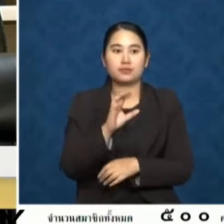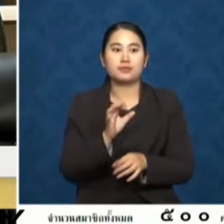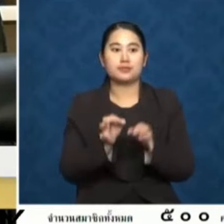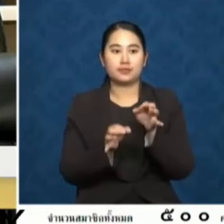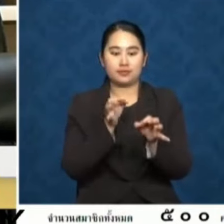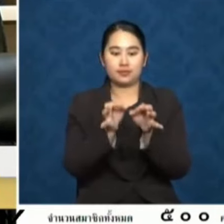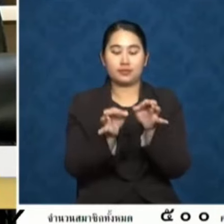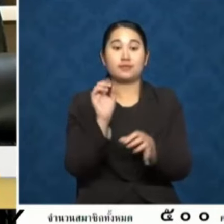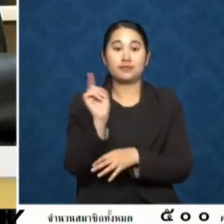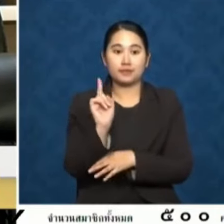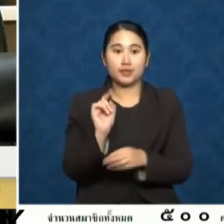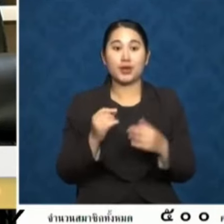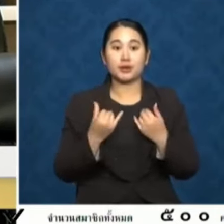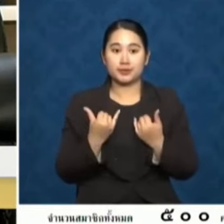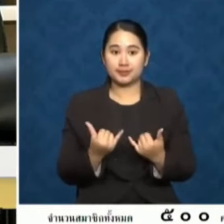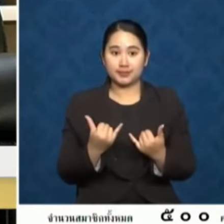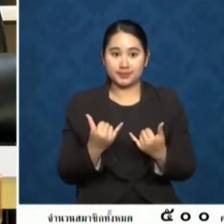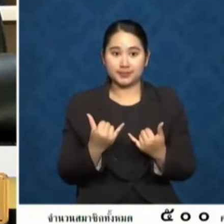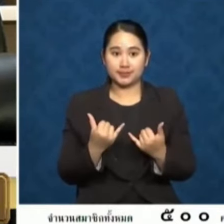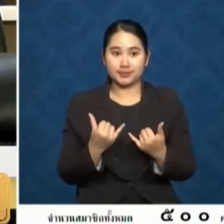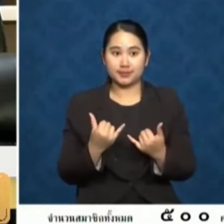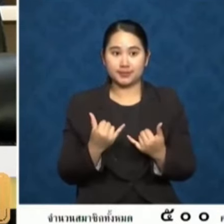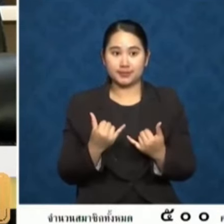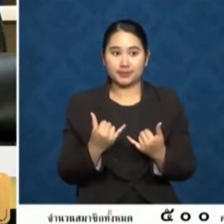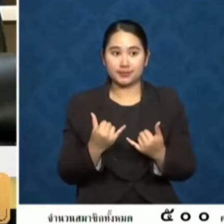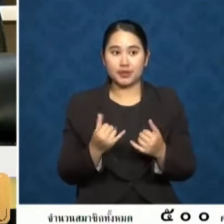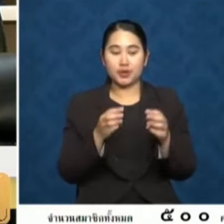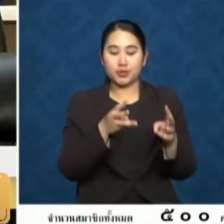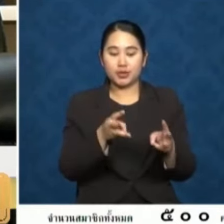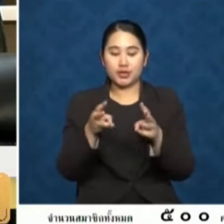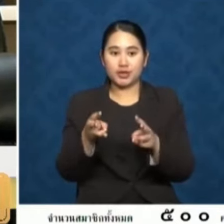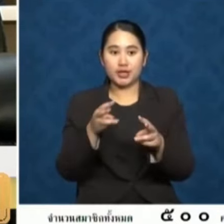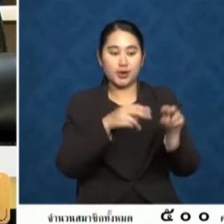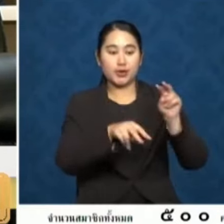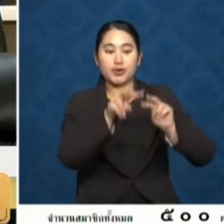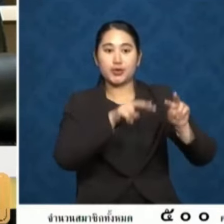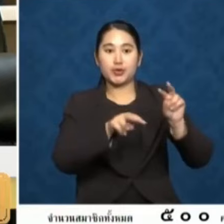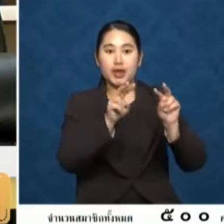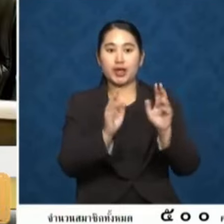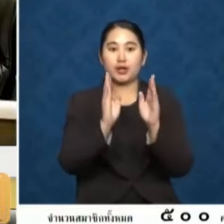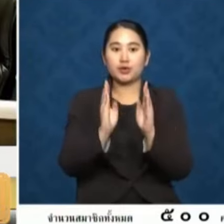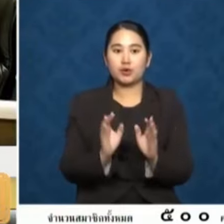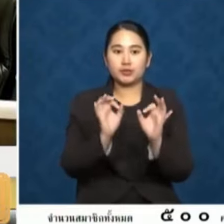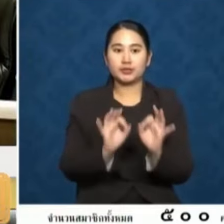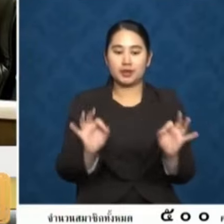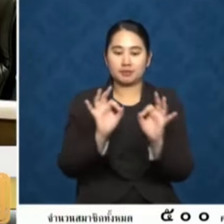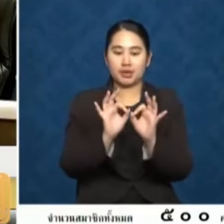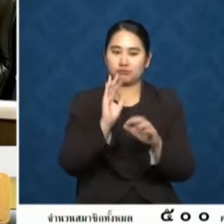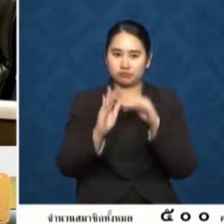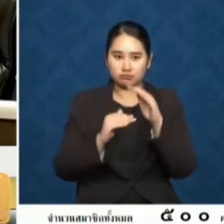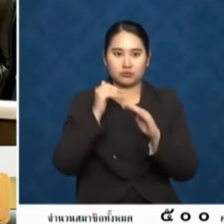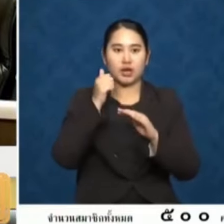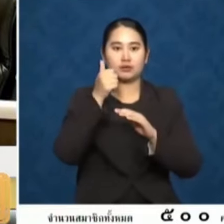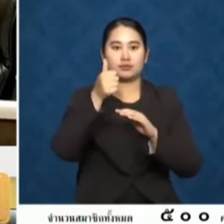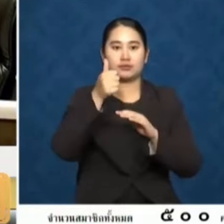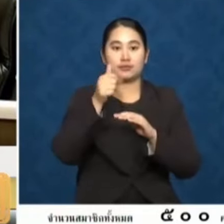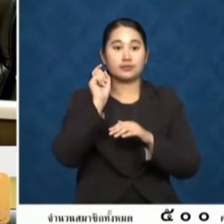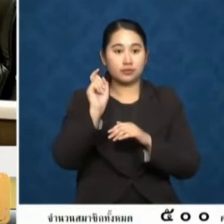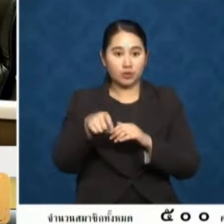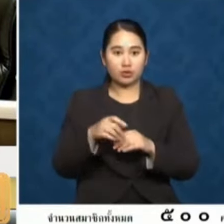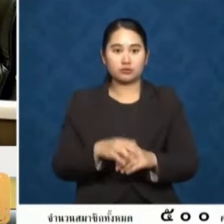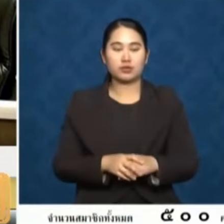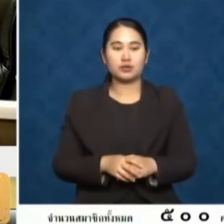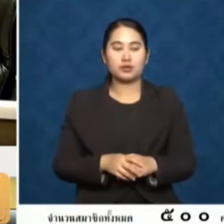าวันนี้การอารักขาบุคคลสำคัญต้องทำให้ดีกว่านี้อย่า